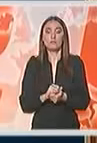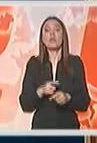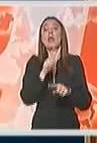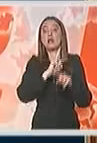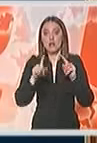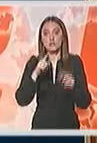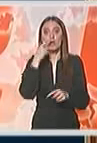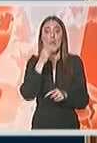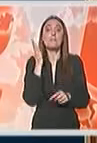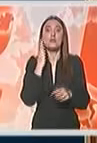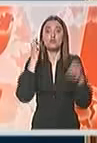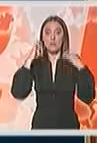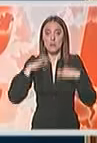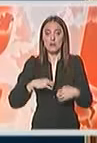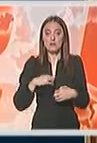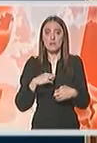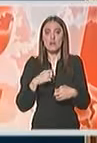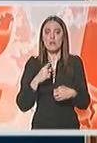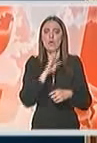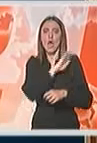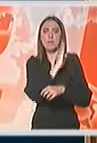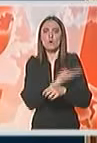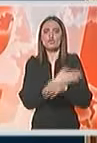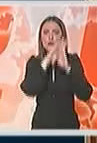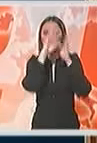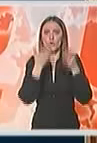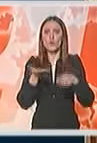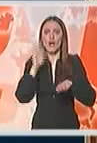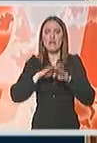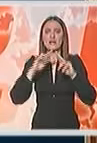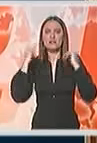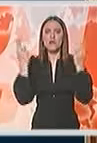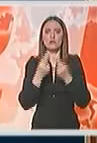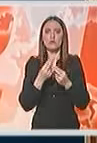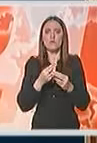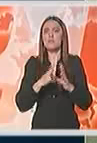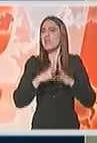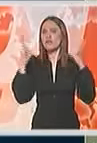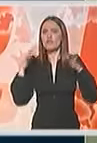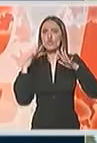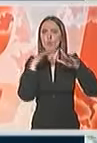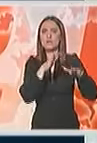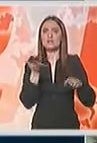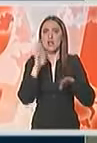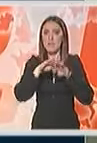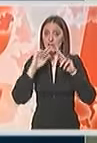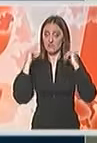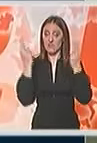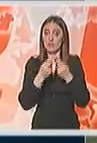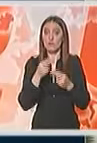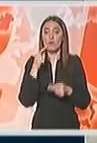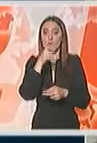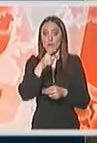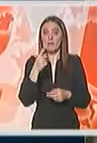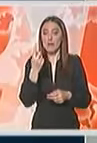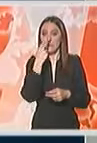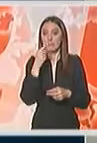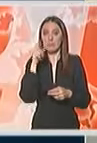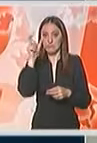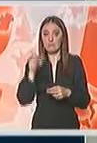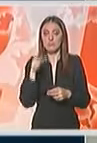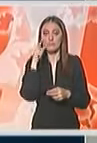činjenica je da je američki predsjednik najmoćnija figura na svetu, sa najvećim uticajem na svetu. Ovaj politarac, autor